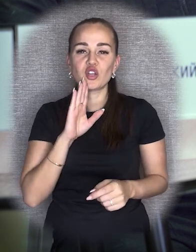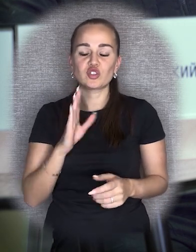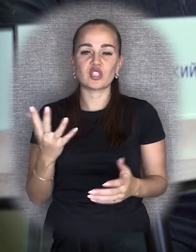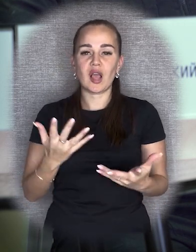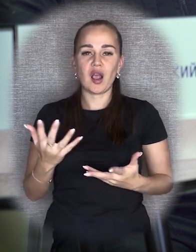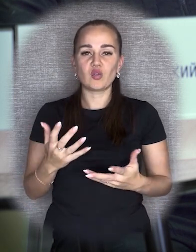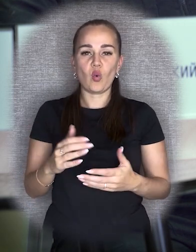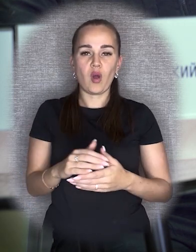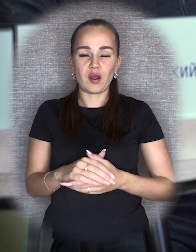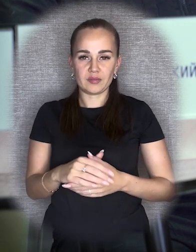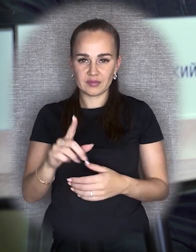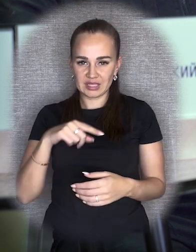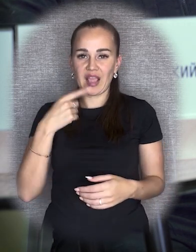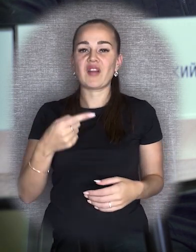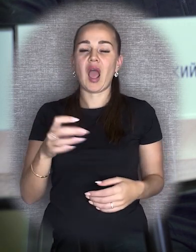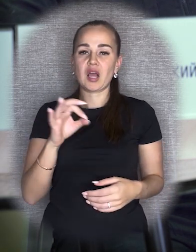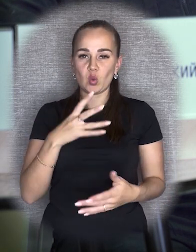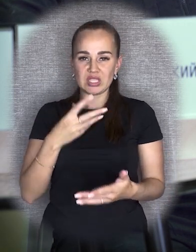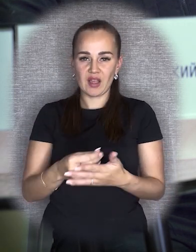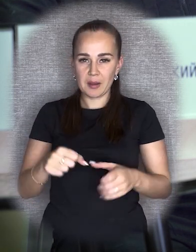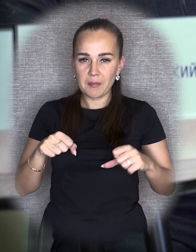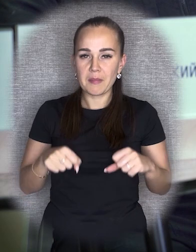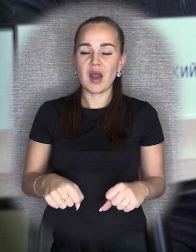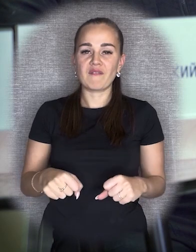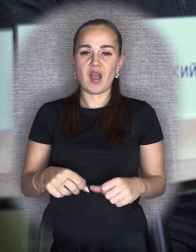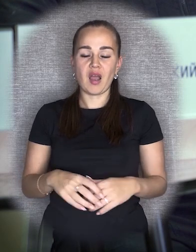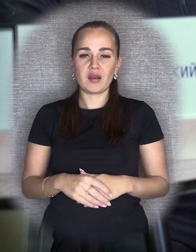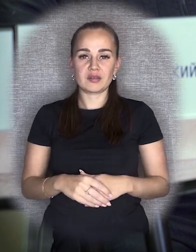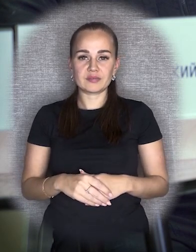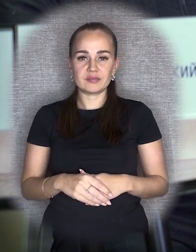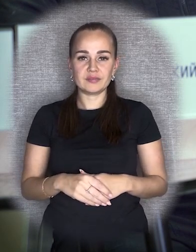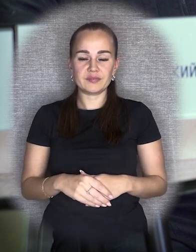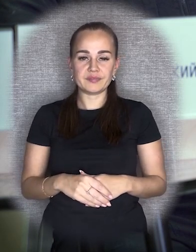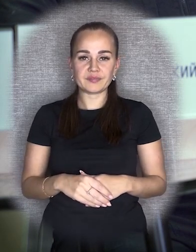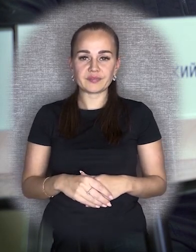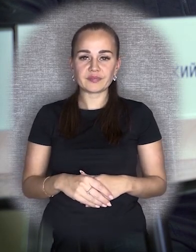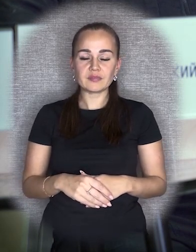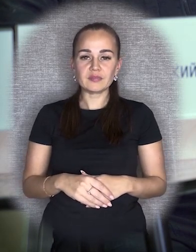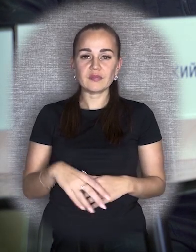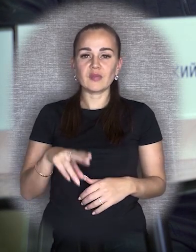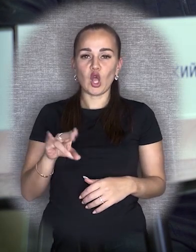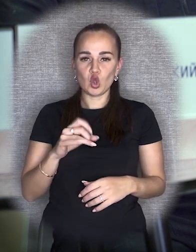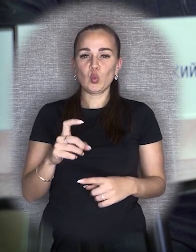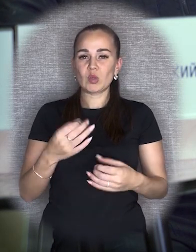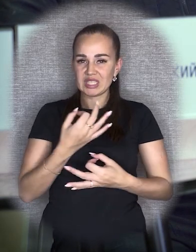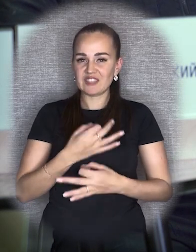уже заявляет о своих правах во всей нашей стране, вот этот дух свободы.